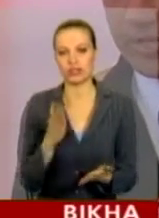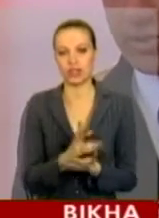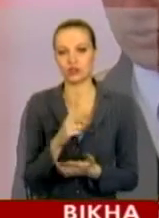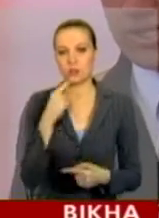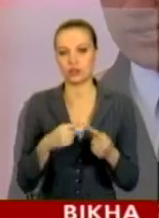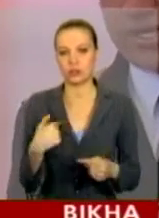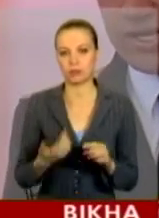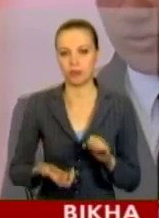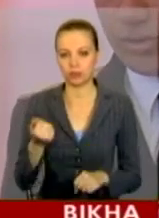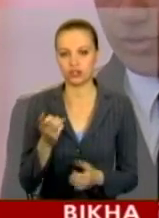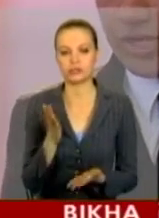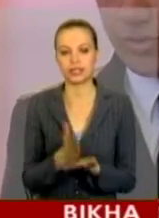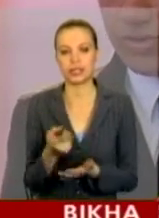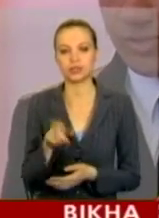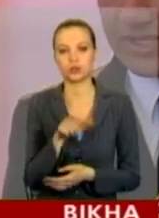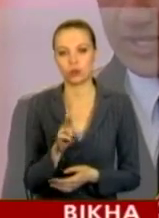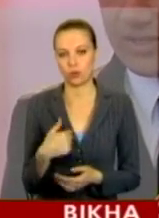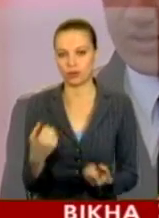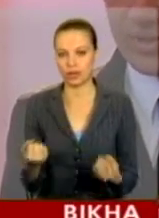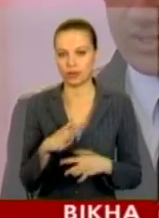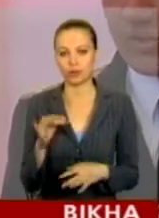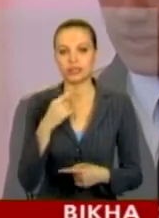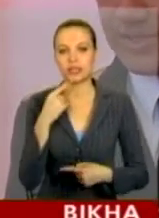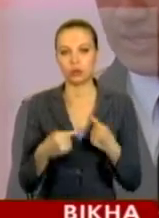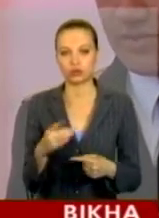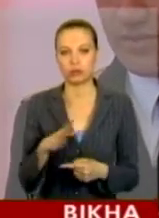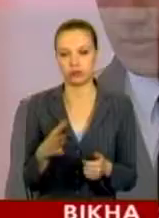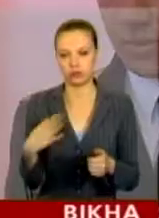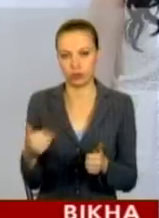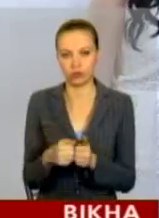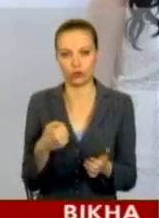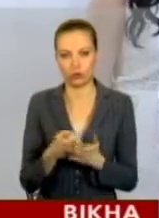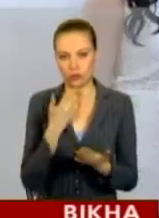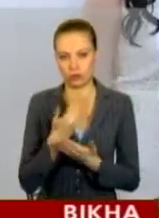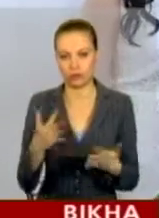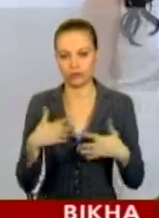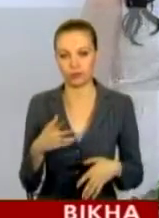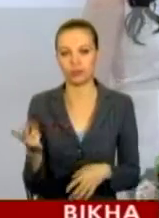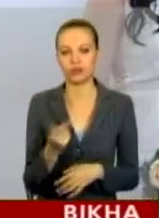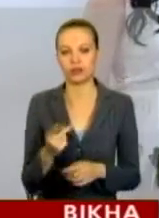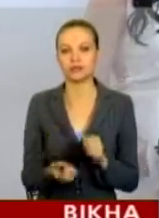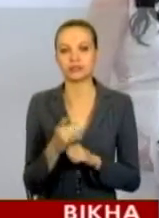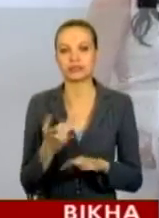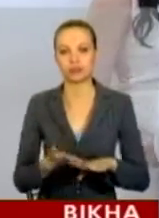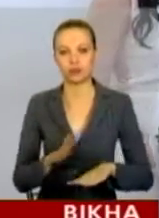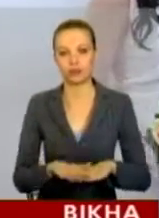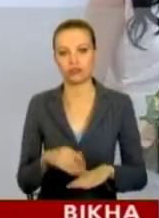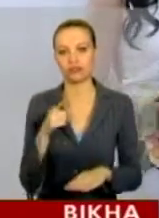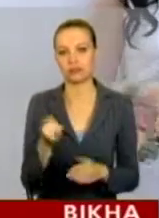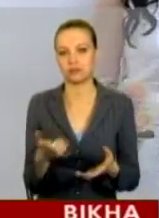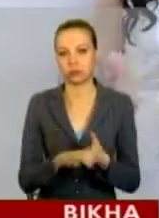хто мене підтримує, є той, хто мене не бросив, постійно був зі мною до останнього в Криму. Ігор та Ольга родом із Полтавщини.